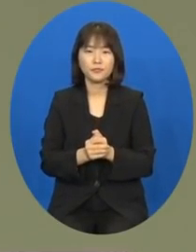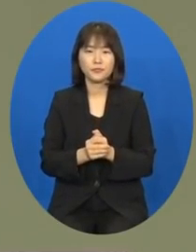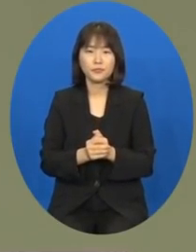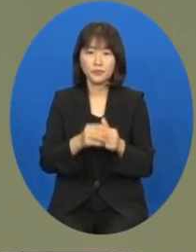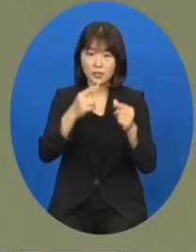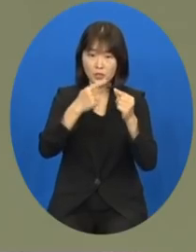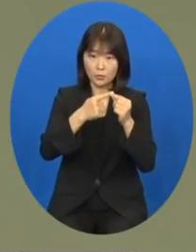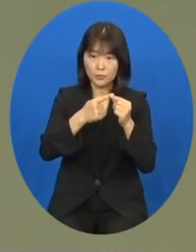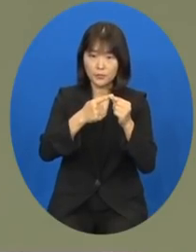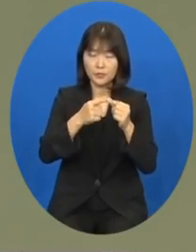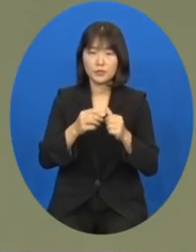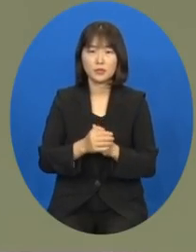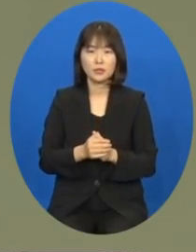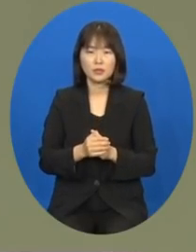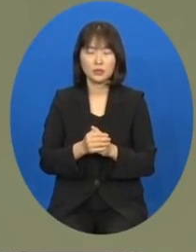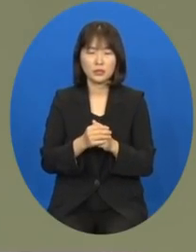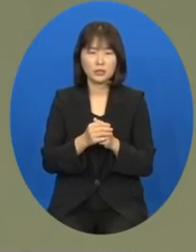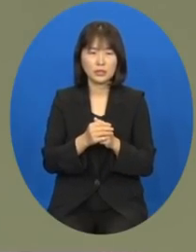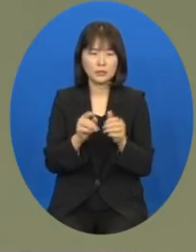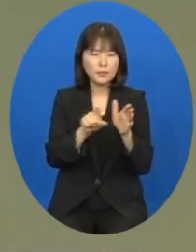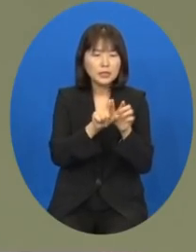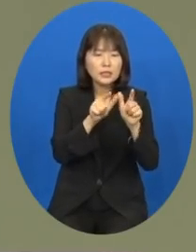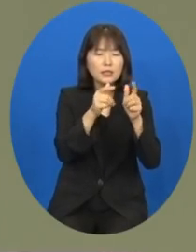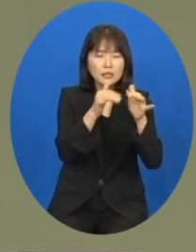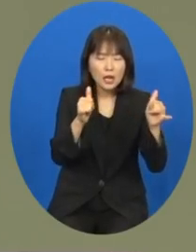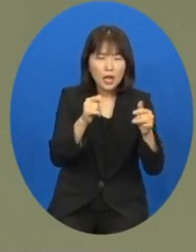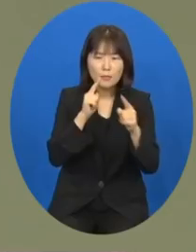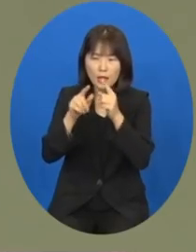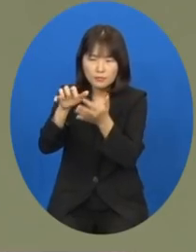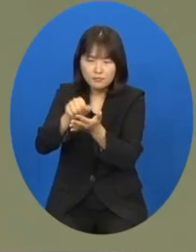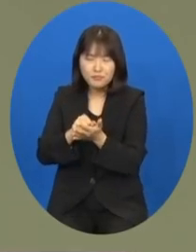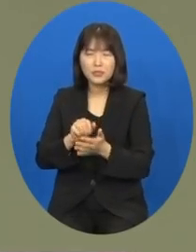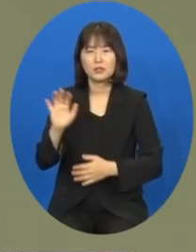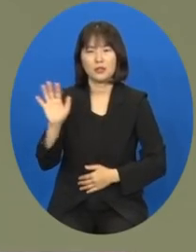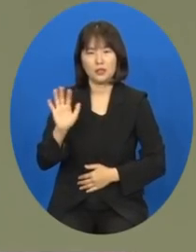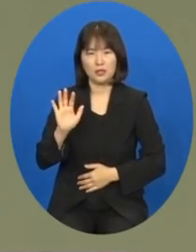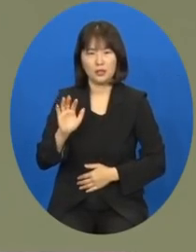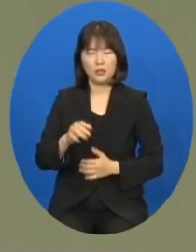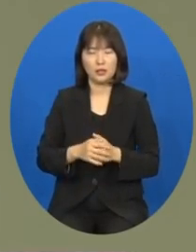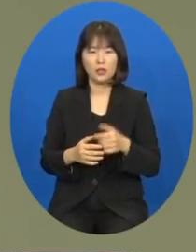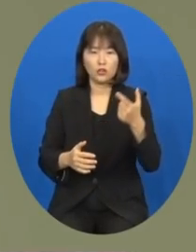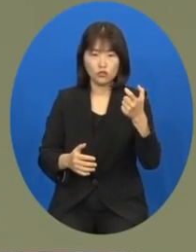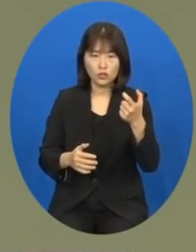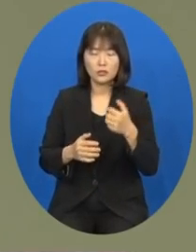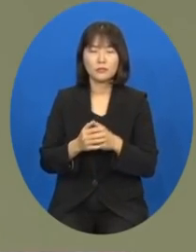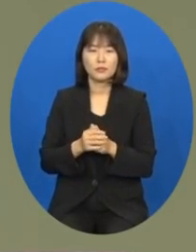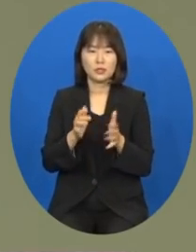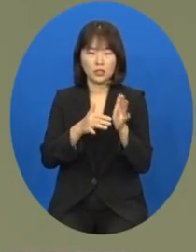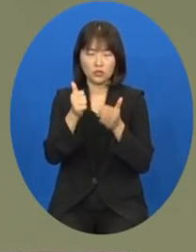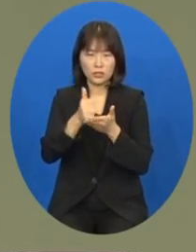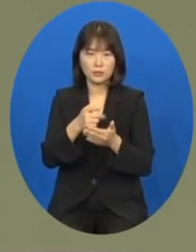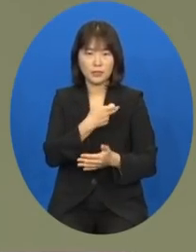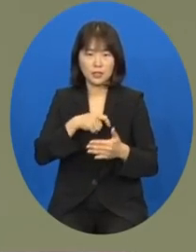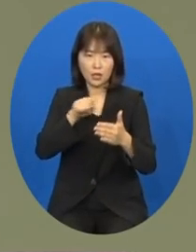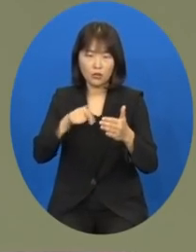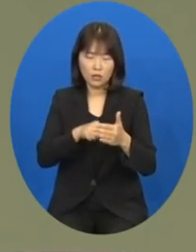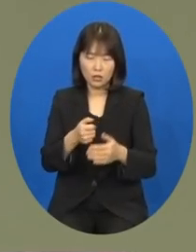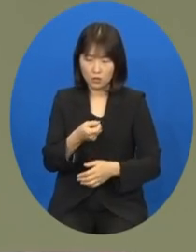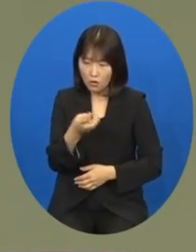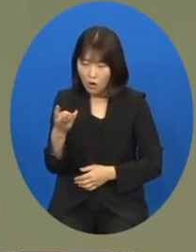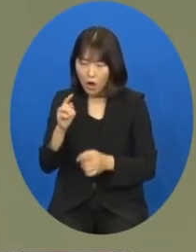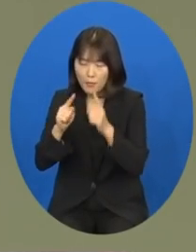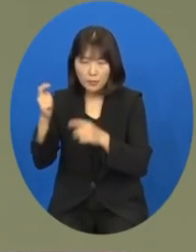믿지 않는 이들은 말씀을 받아들이지 않습니다 60 절에 예수의 제자들 가운데서 여럿이 이 말씀을 듣고 말하기를 이